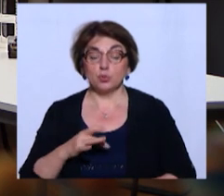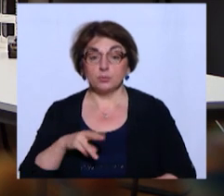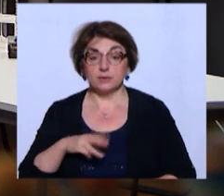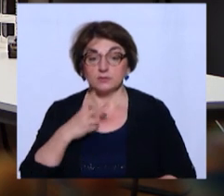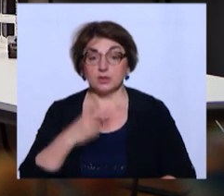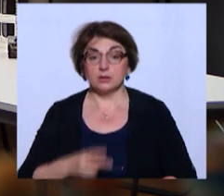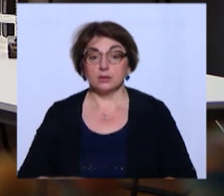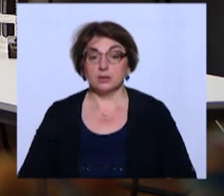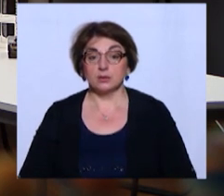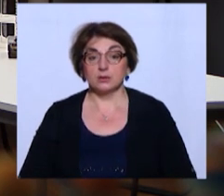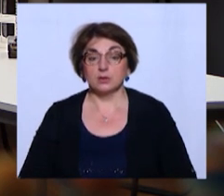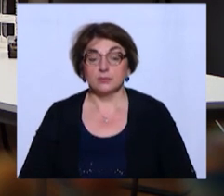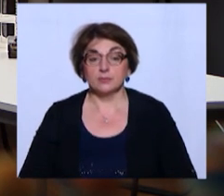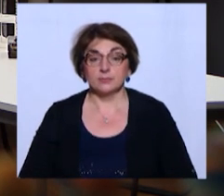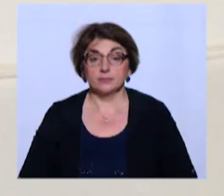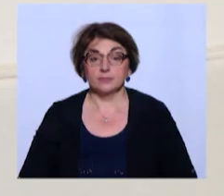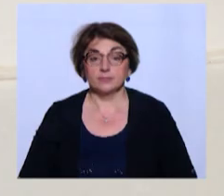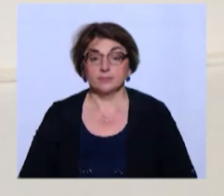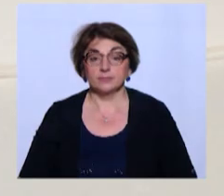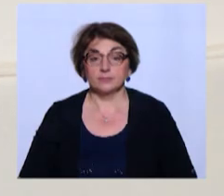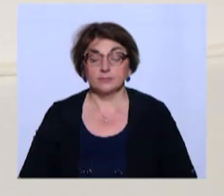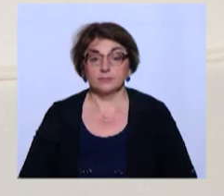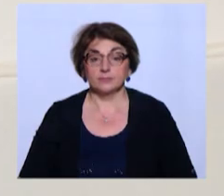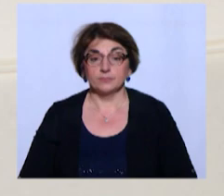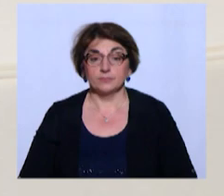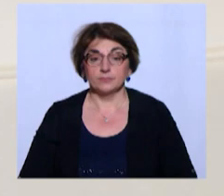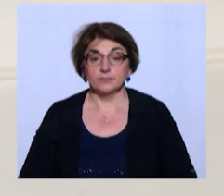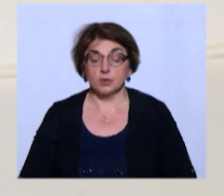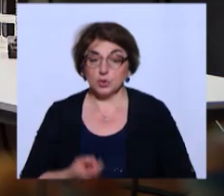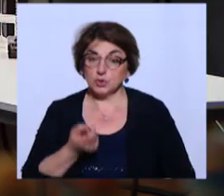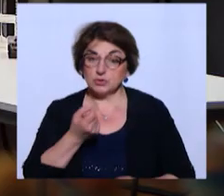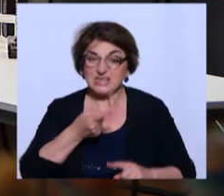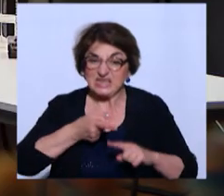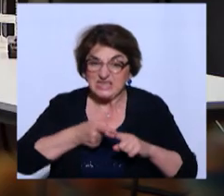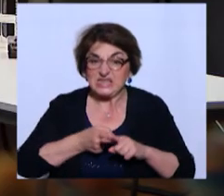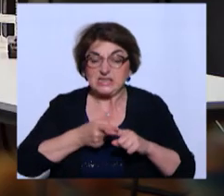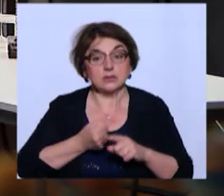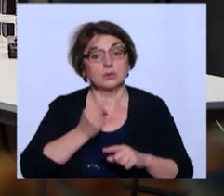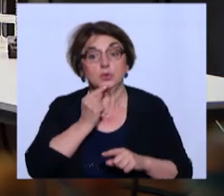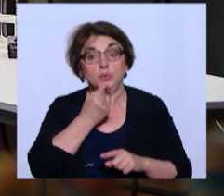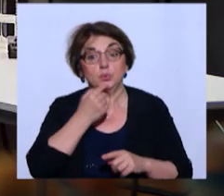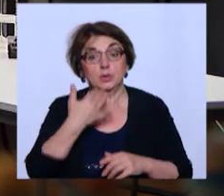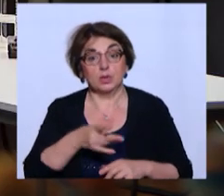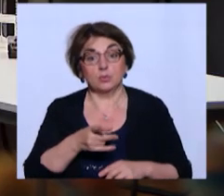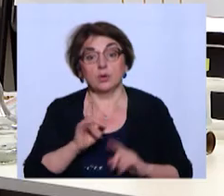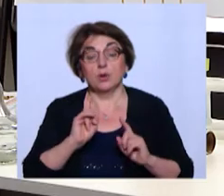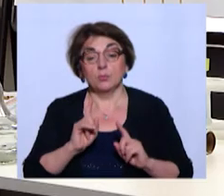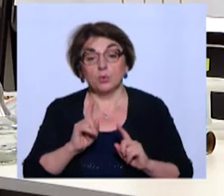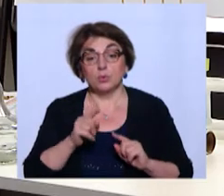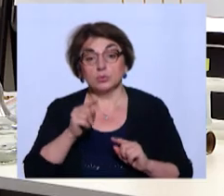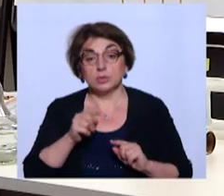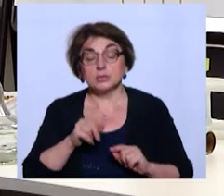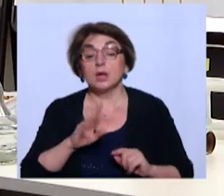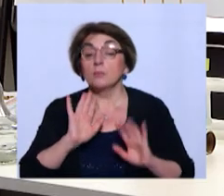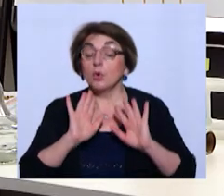ეს არის კალციუმის მეტალი. აი, ხედავთ, რომ ის უკვე დანით აღარ იჭრება. მხოლოდ ტუტე მეტალები